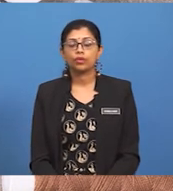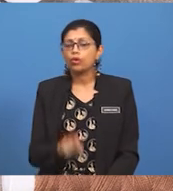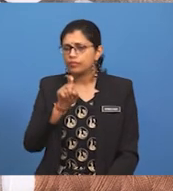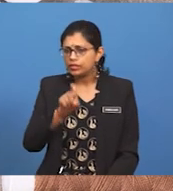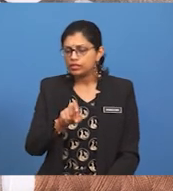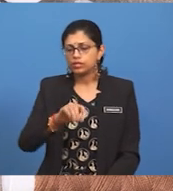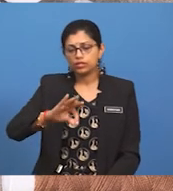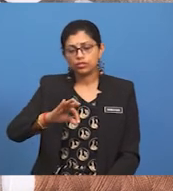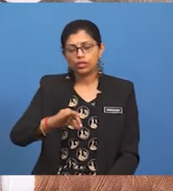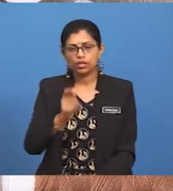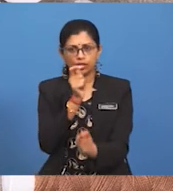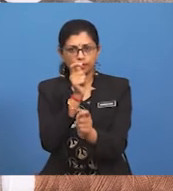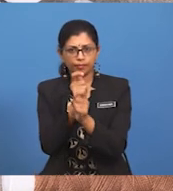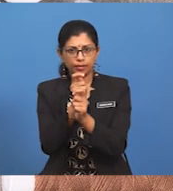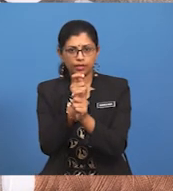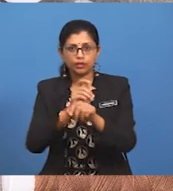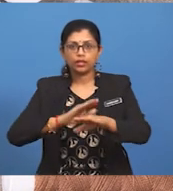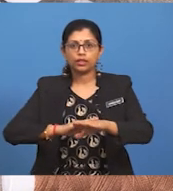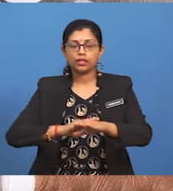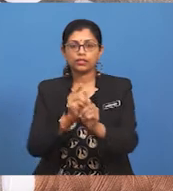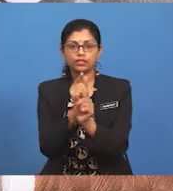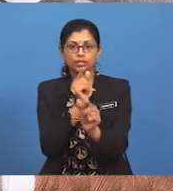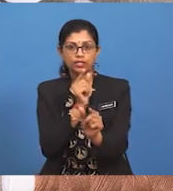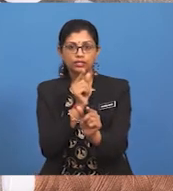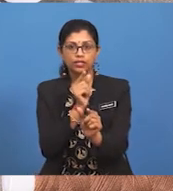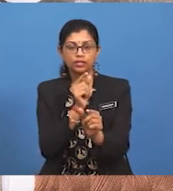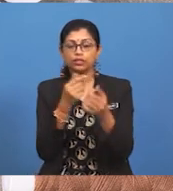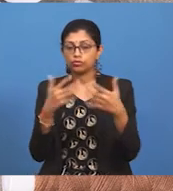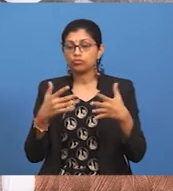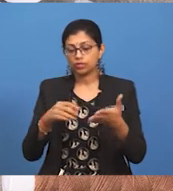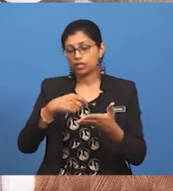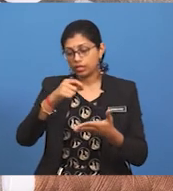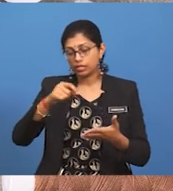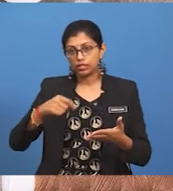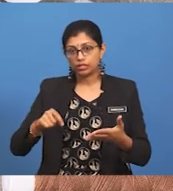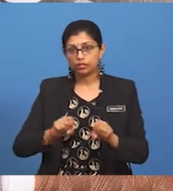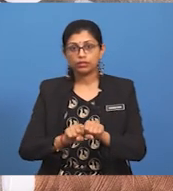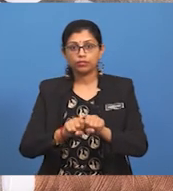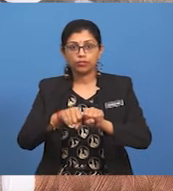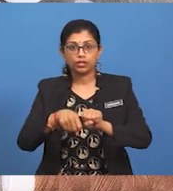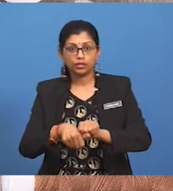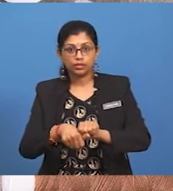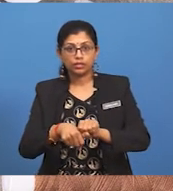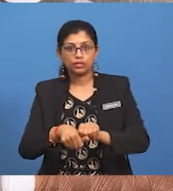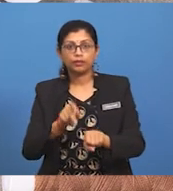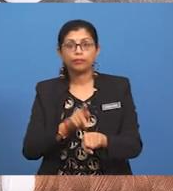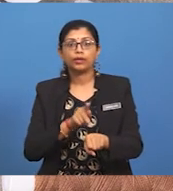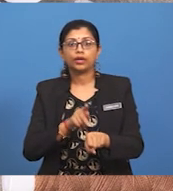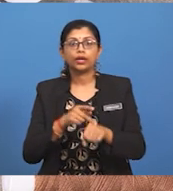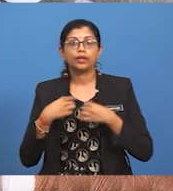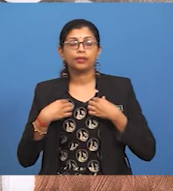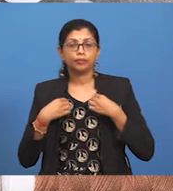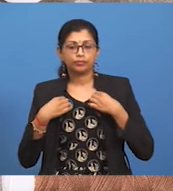Fabrik perlu dijahit tepat pada garisan pemadan yang telah ditanda supaya